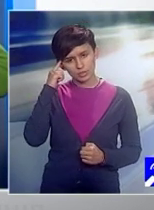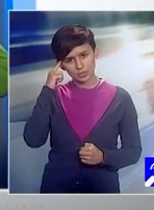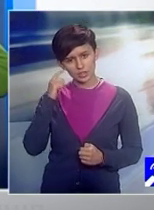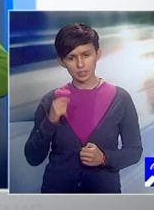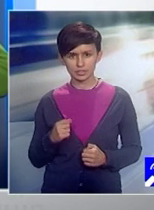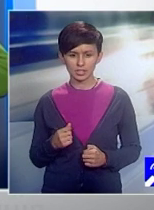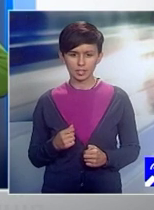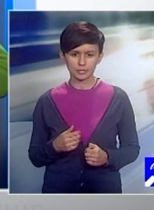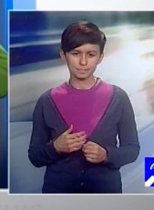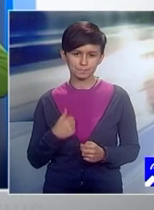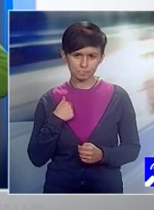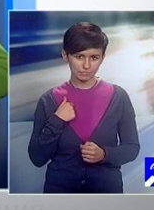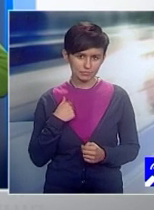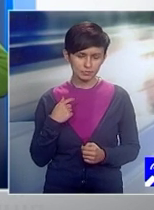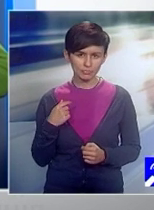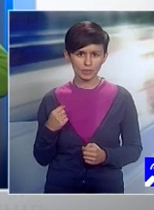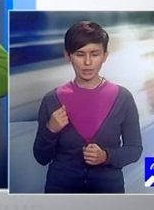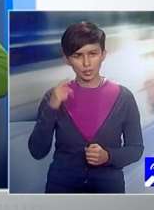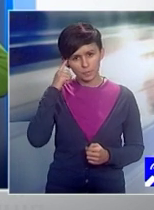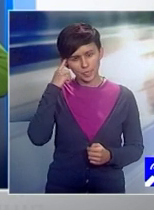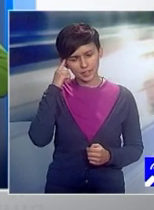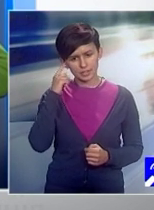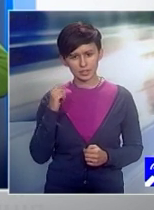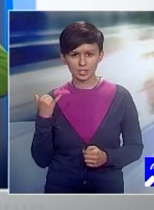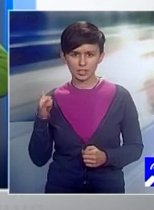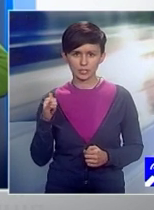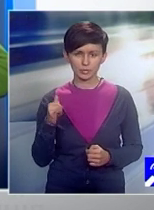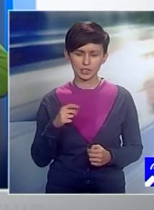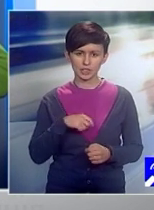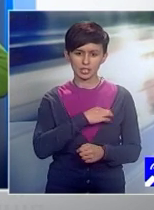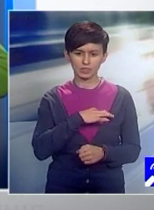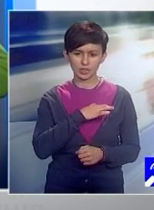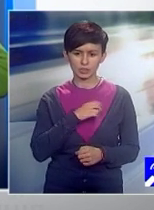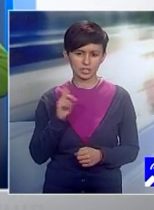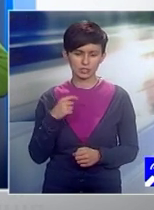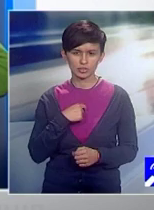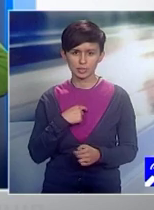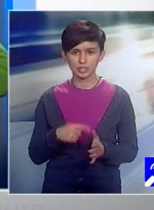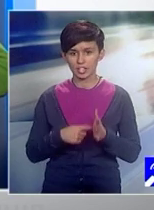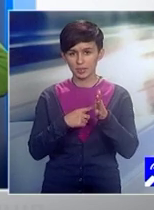că mă întorc la universitate și că nu o să am date să le arăt profesorilor mei. Și atunci